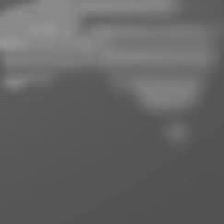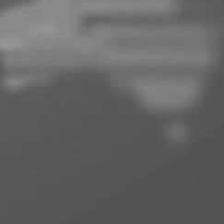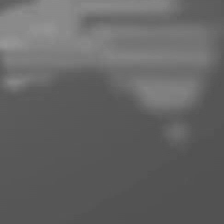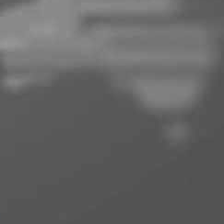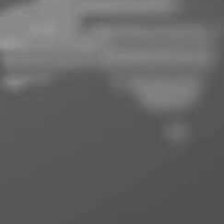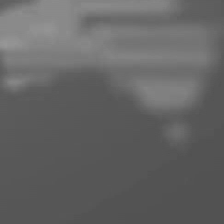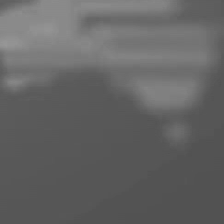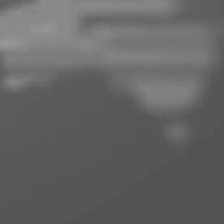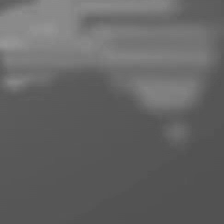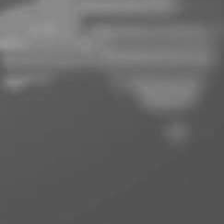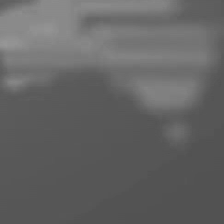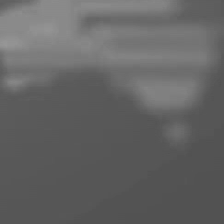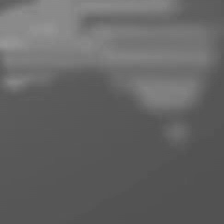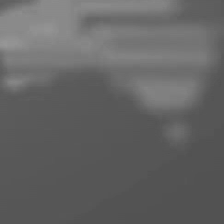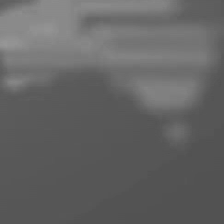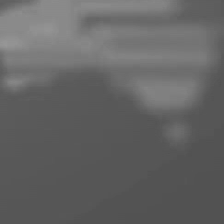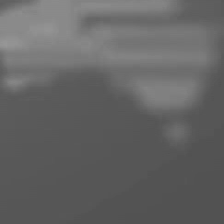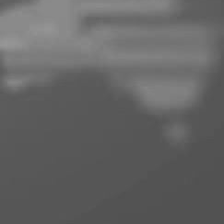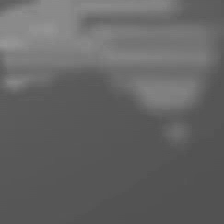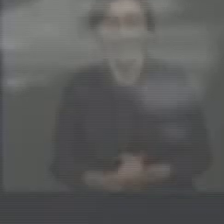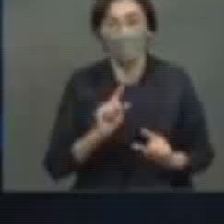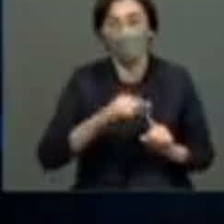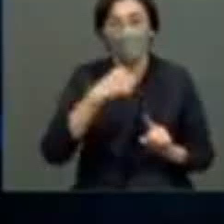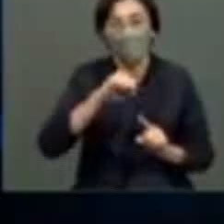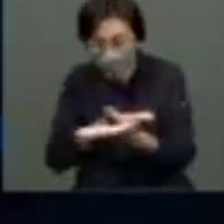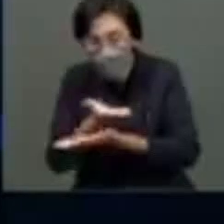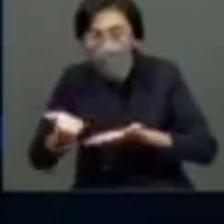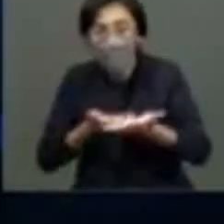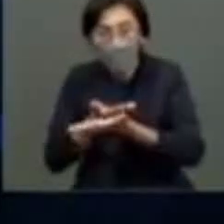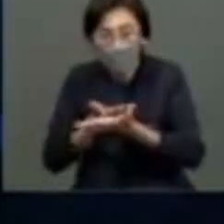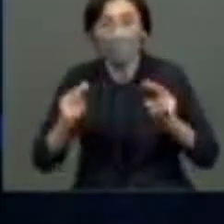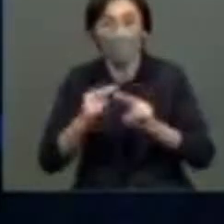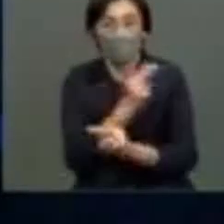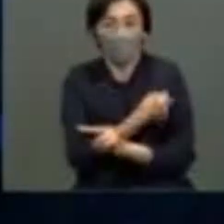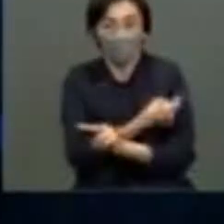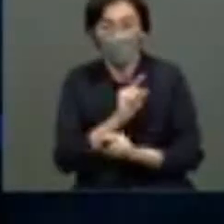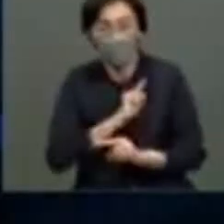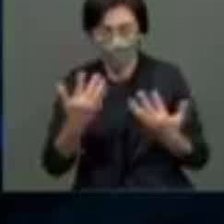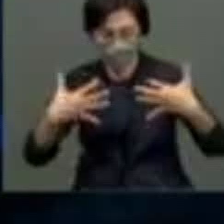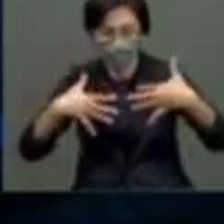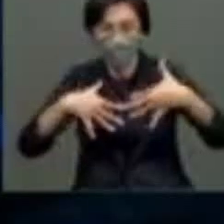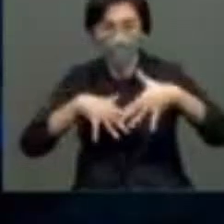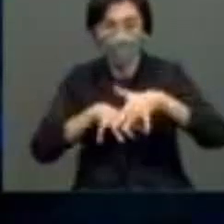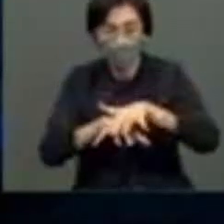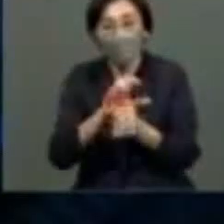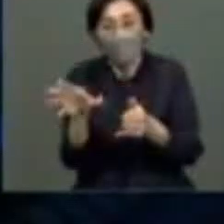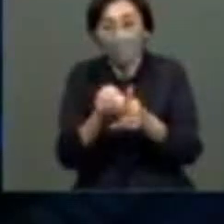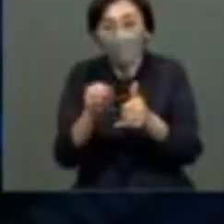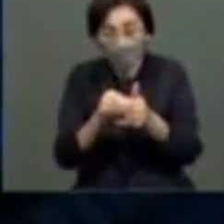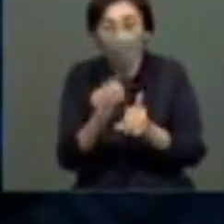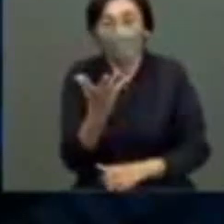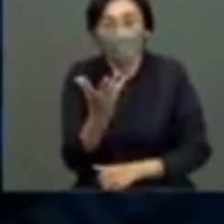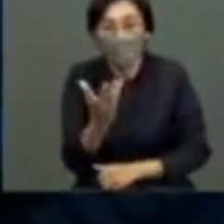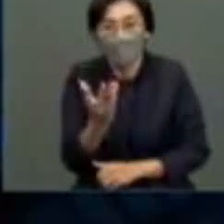ที่ทางศปภ.ก็รายงานมานะคะพี่โสก็จะลองลองอ่านดูสิว่าเค้าแสงเขาเป็นหนี้อื่นอ่ะคือสินก